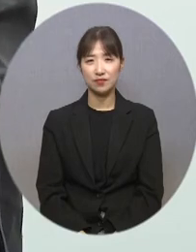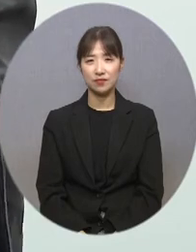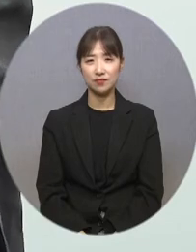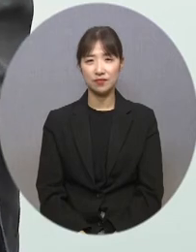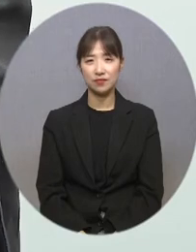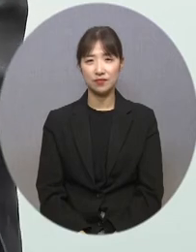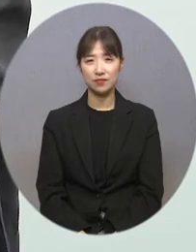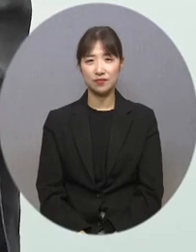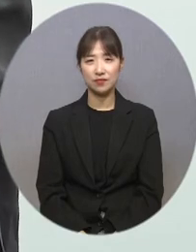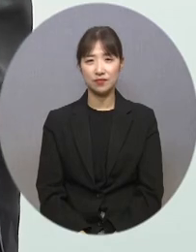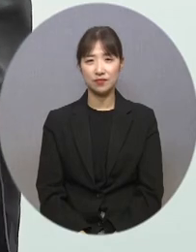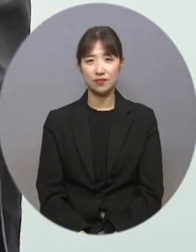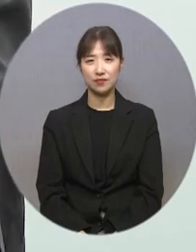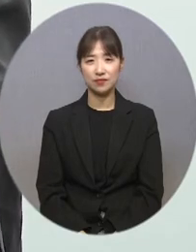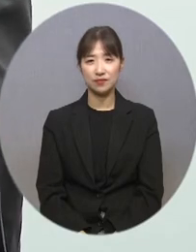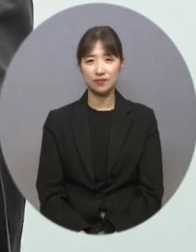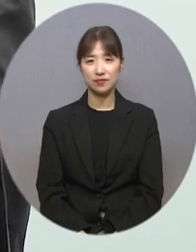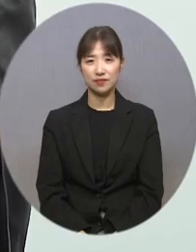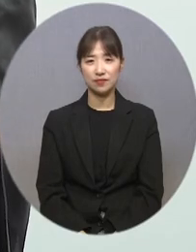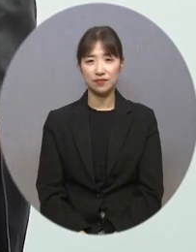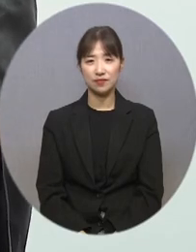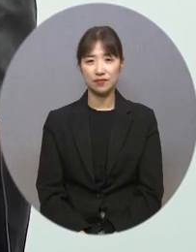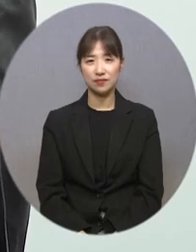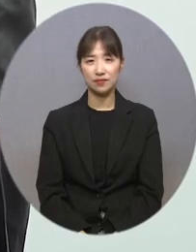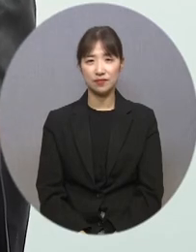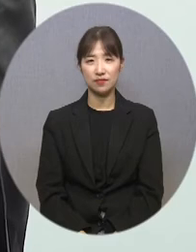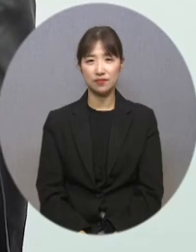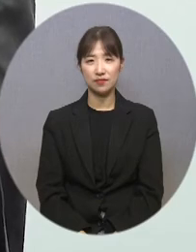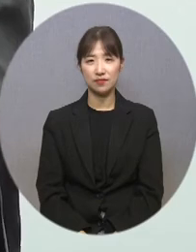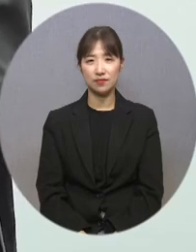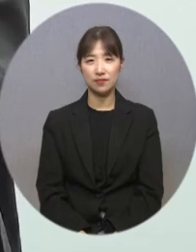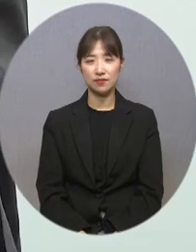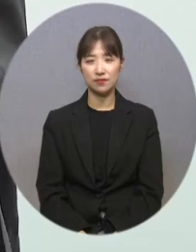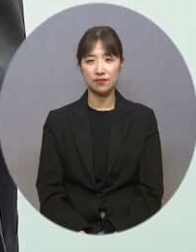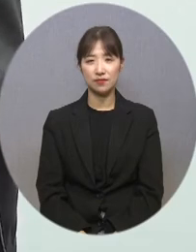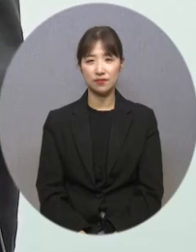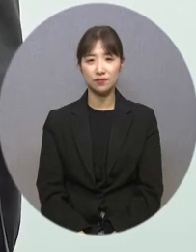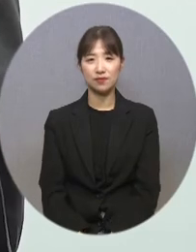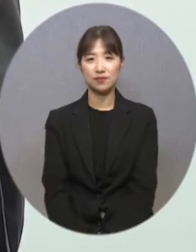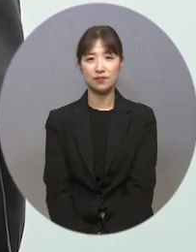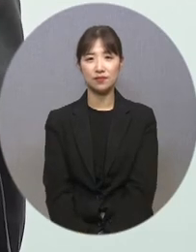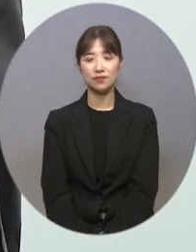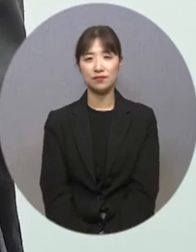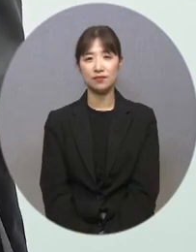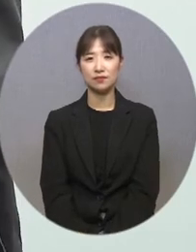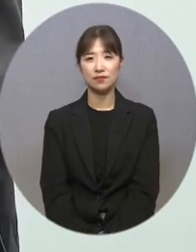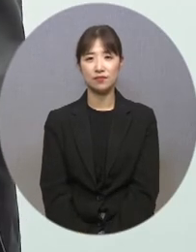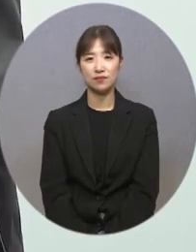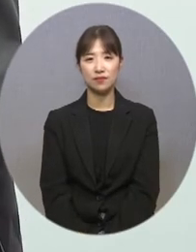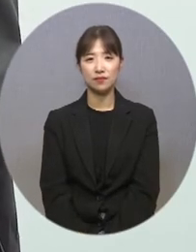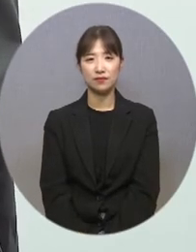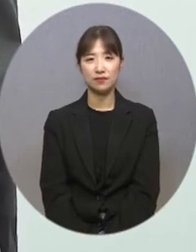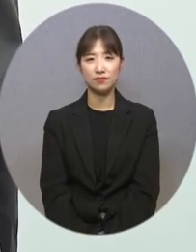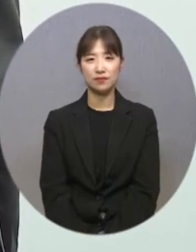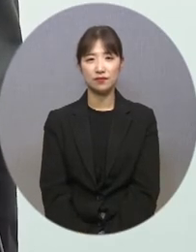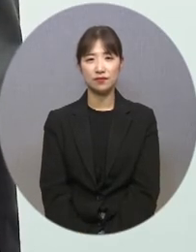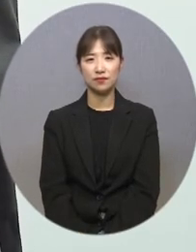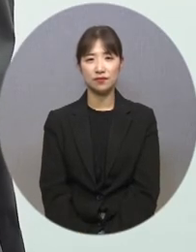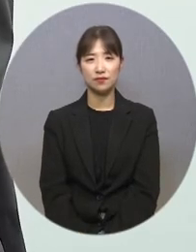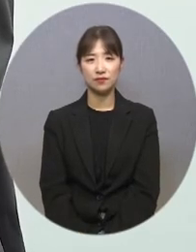없으니까 사실을 웬만하면 은 제가 이제 어 이 모양을 보고 증언 했었거든요